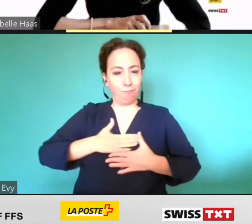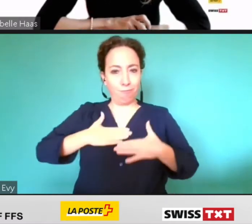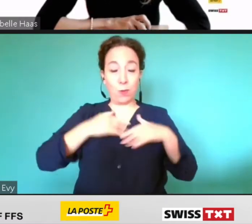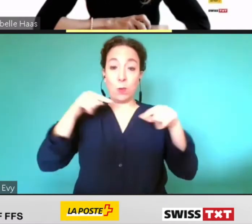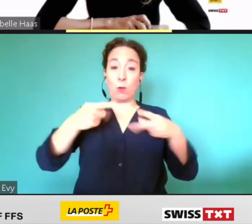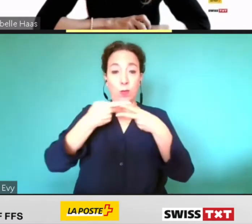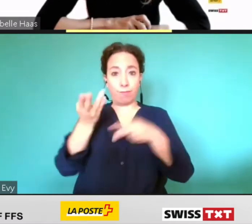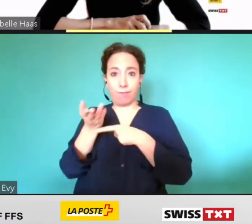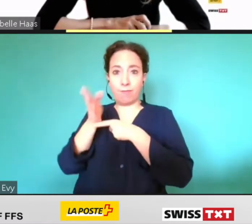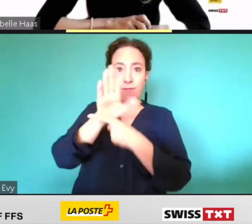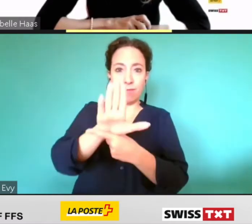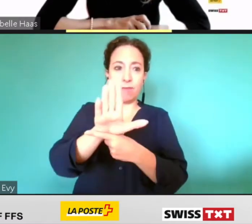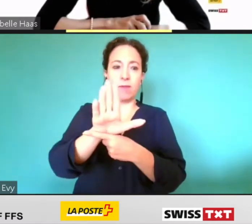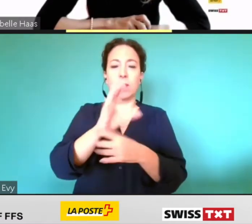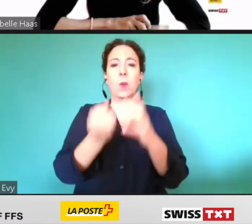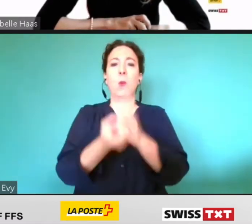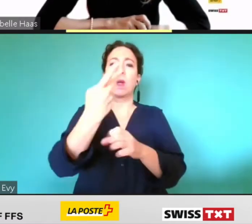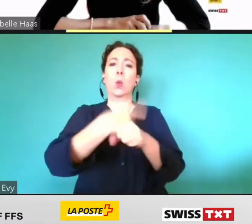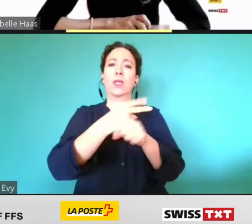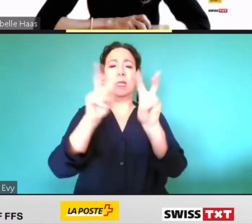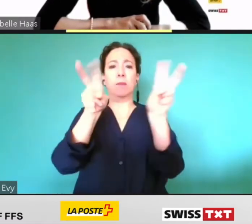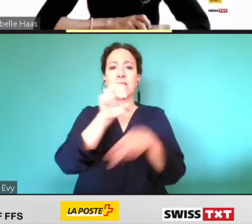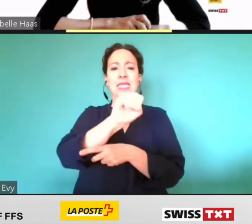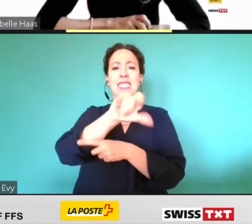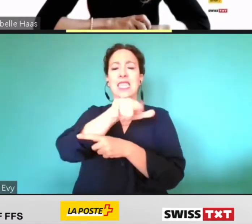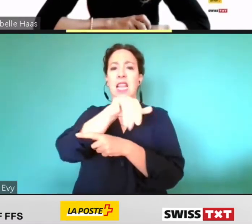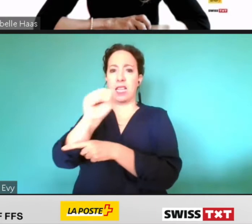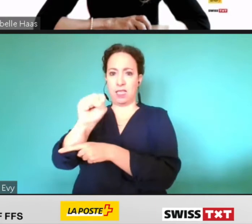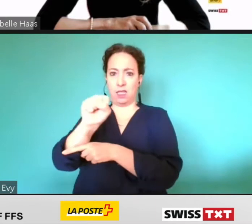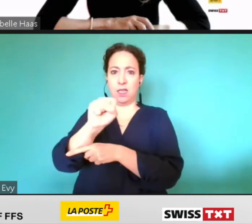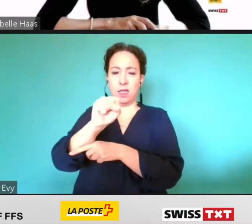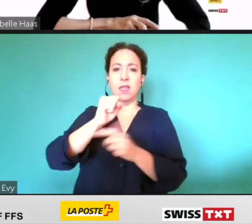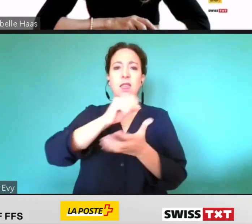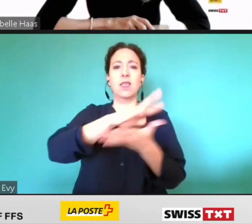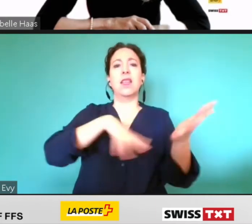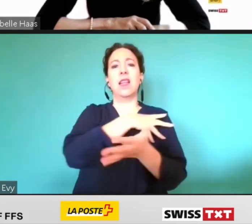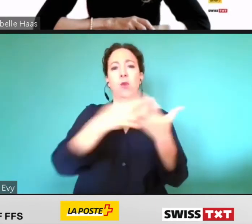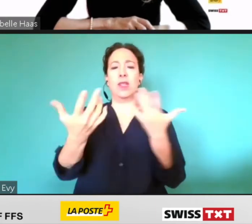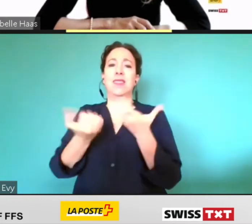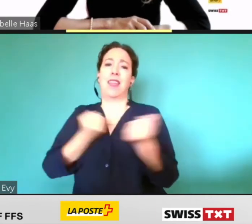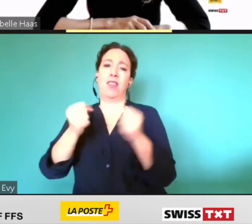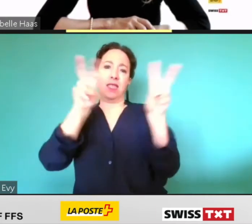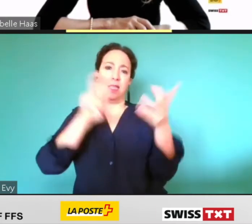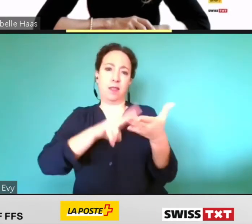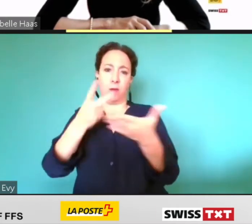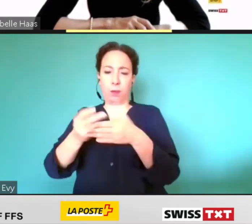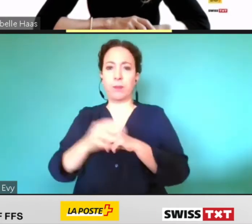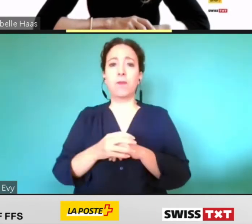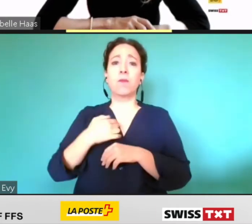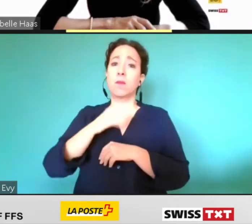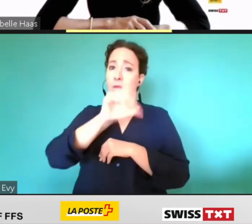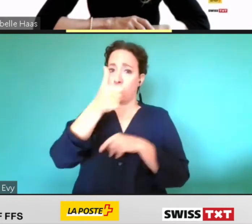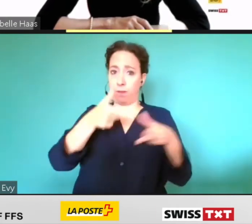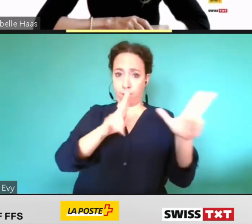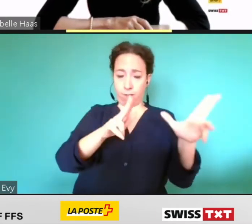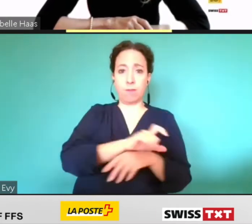le nouvel outil Silas, qui veut dire Sign Language Service. Je ferai la première partie, puis